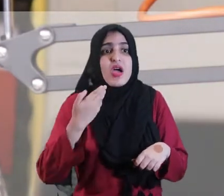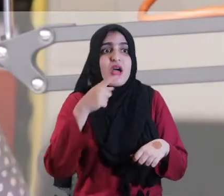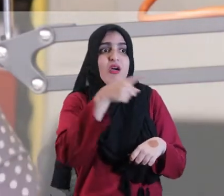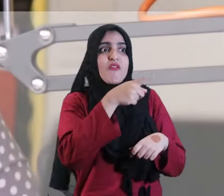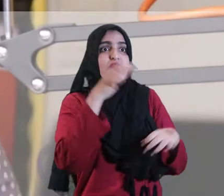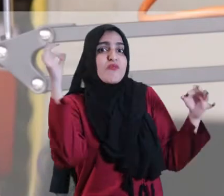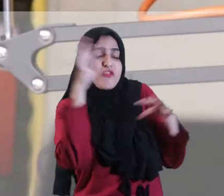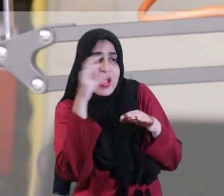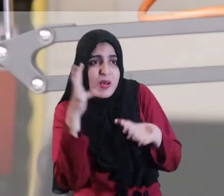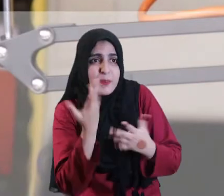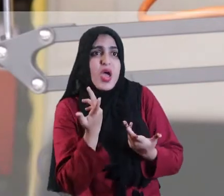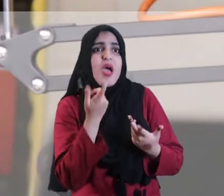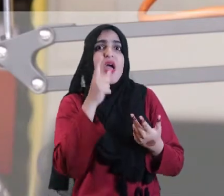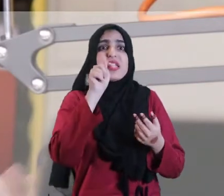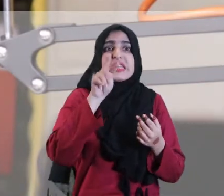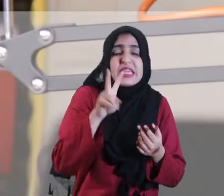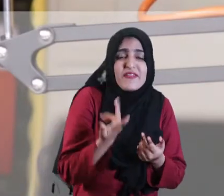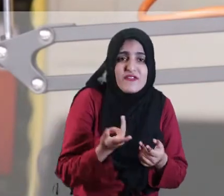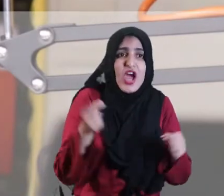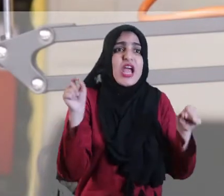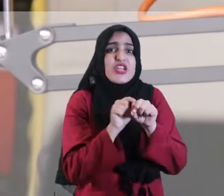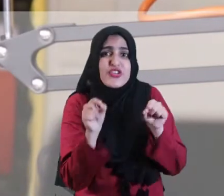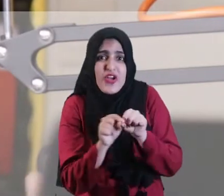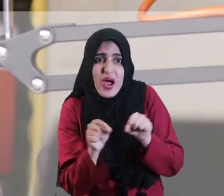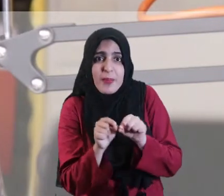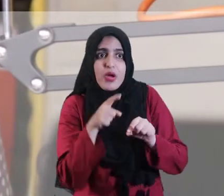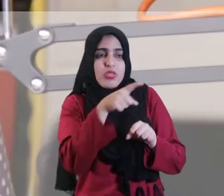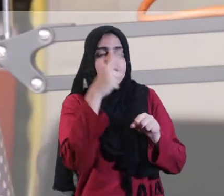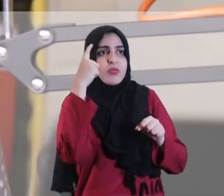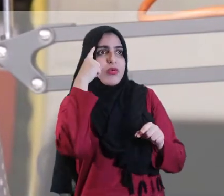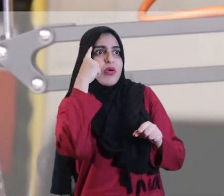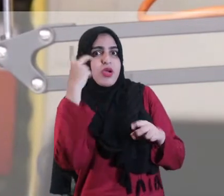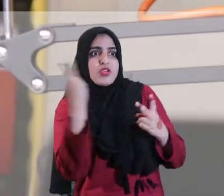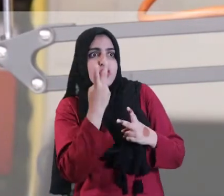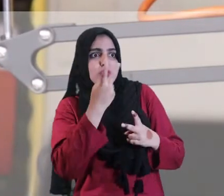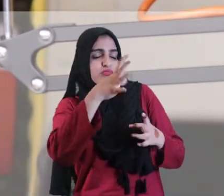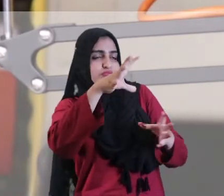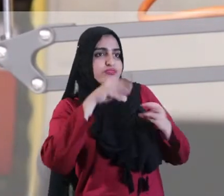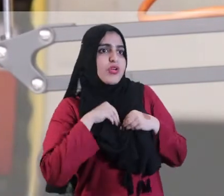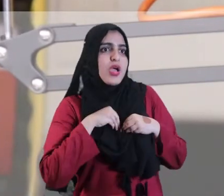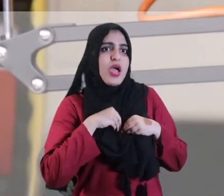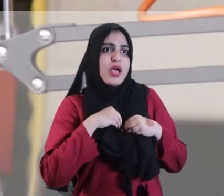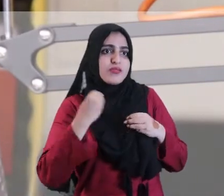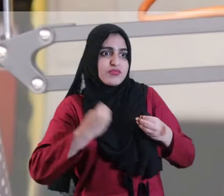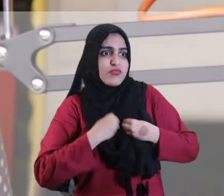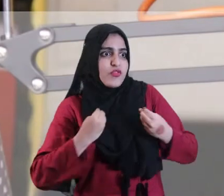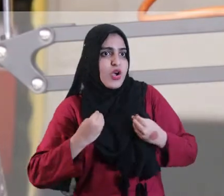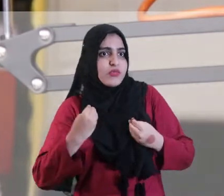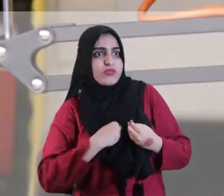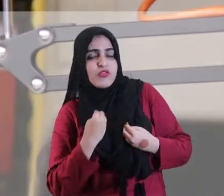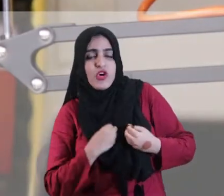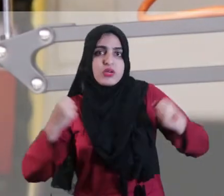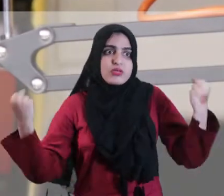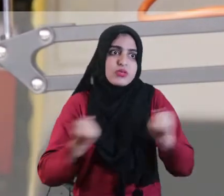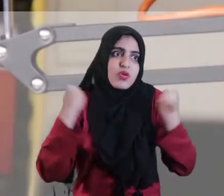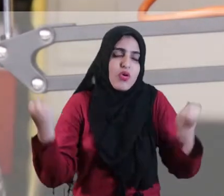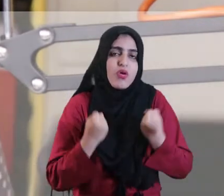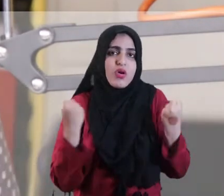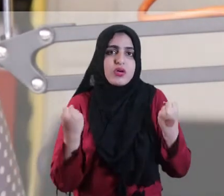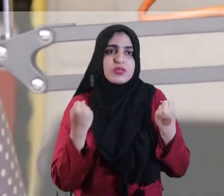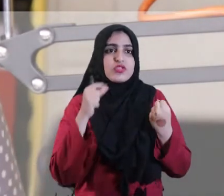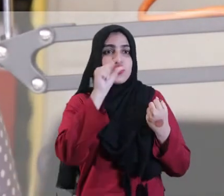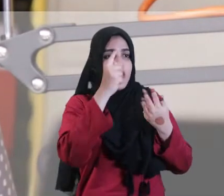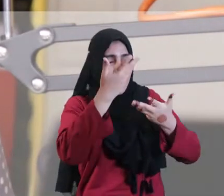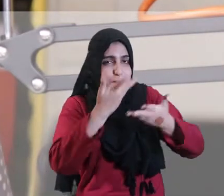देखिए वह एंड कन्वर्टेड इनटू मोटिवेशन एंड चेंज योर लाइफ थोड़ा सा हमें बताएं और मेरे अल्सर्स और ट्यूमर्स को भी